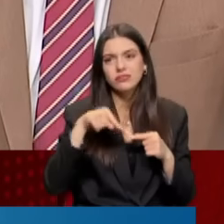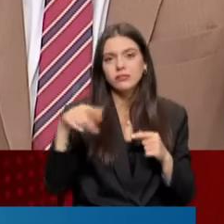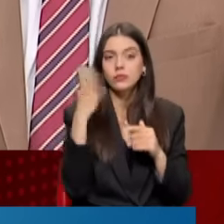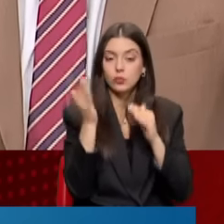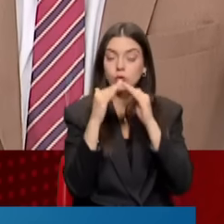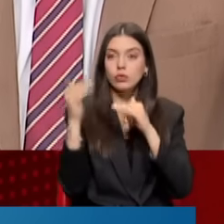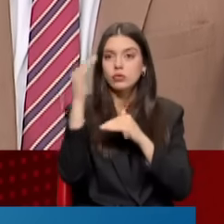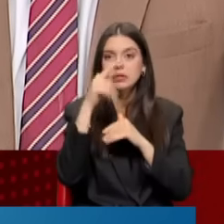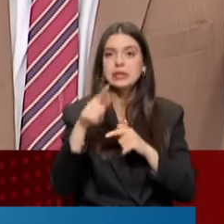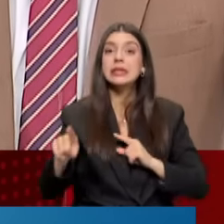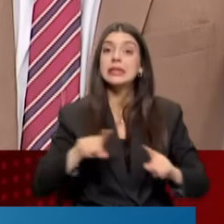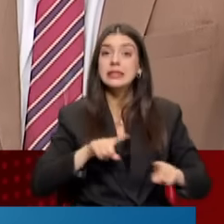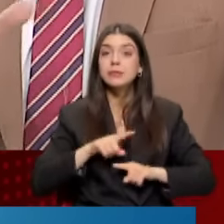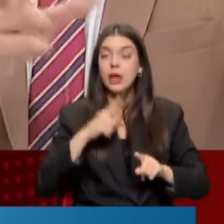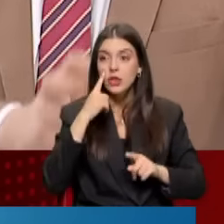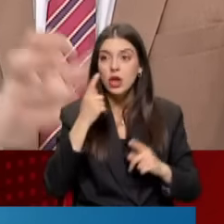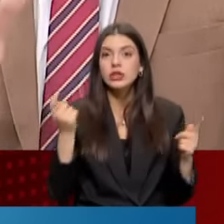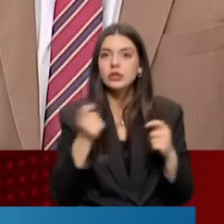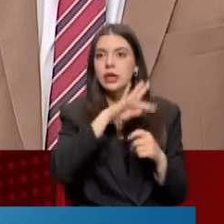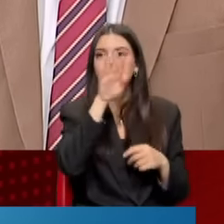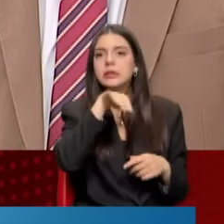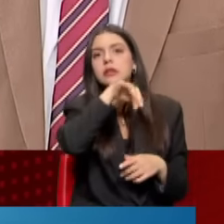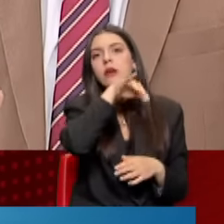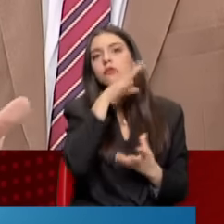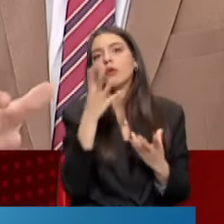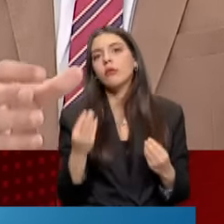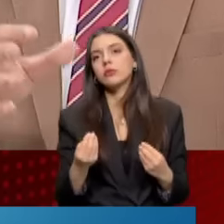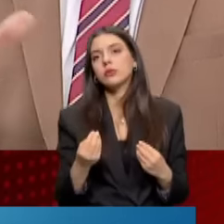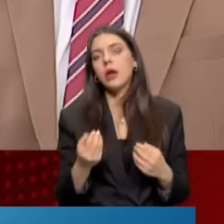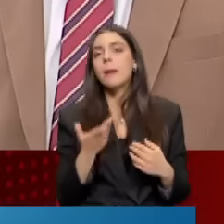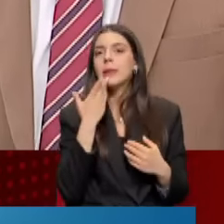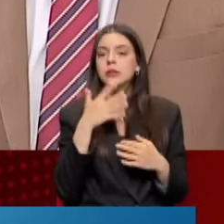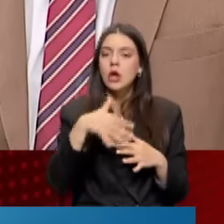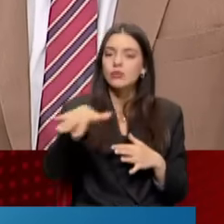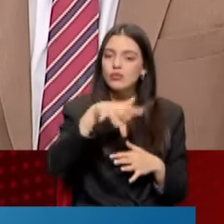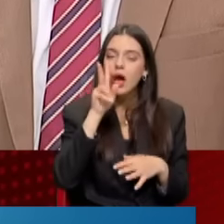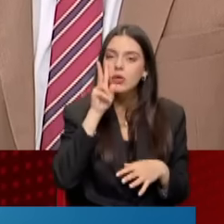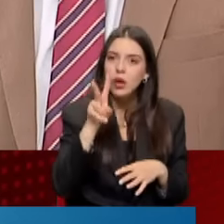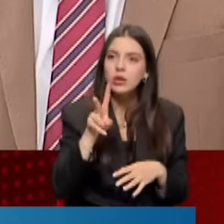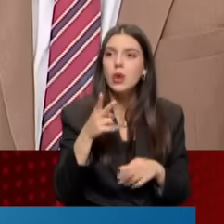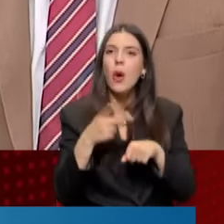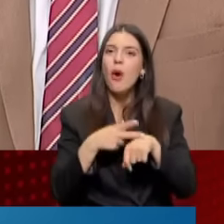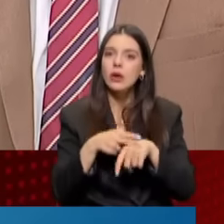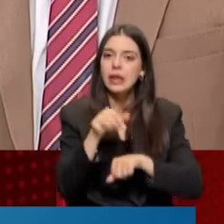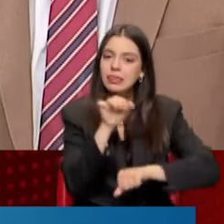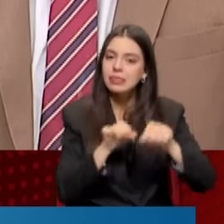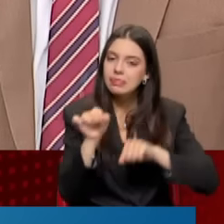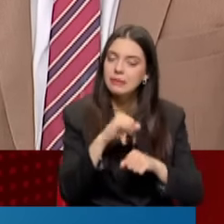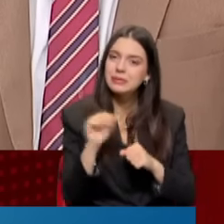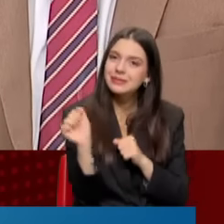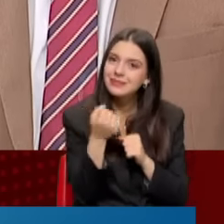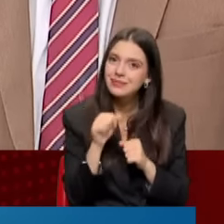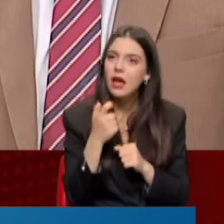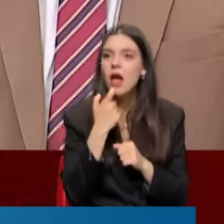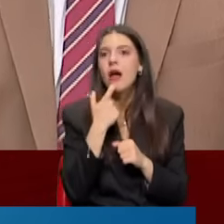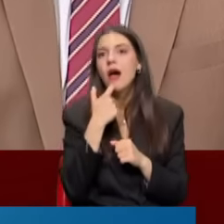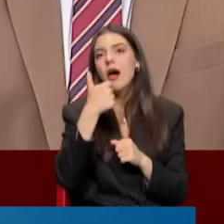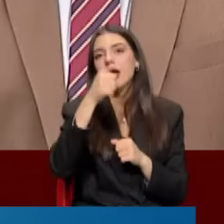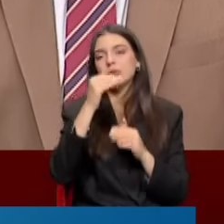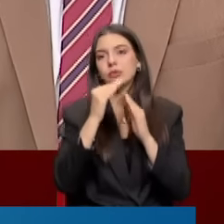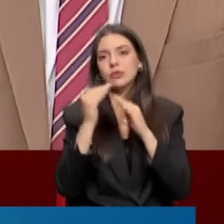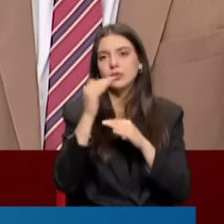şekilde hizmet sektörü çalış lı yaşlılardan olacak yani sokaklarda gördüğünüz Örneğin temizlik işçileri 60 yaş üstü olacak Ne